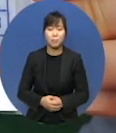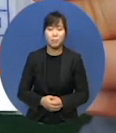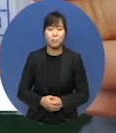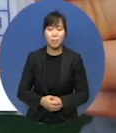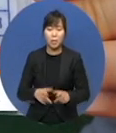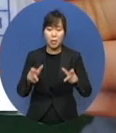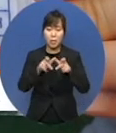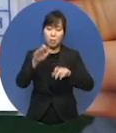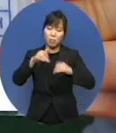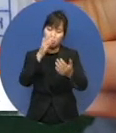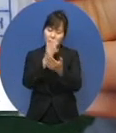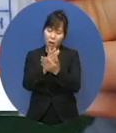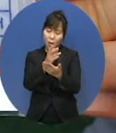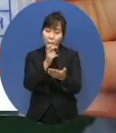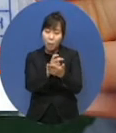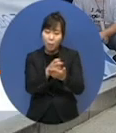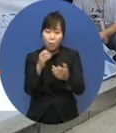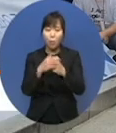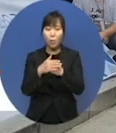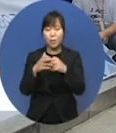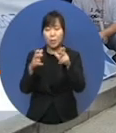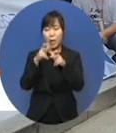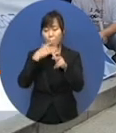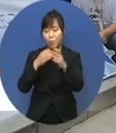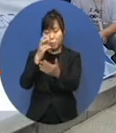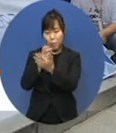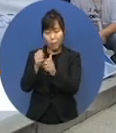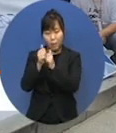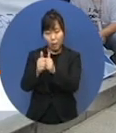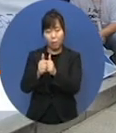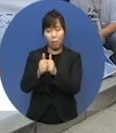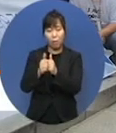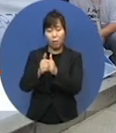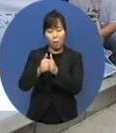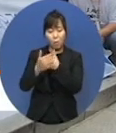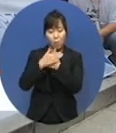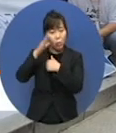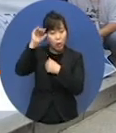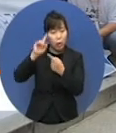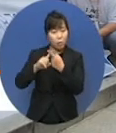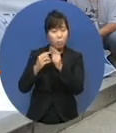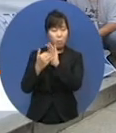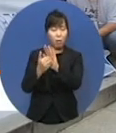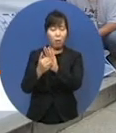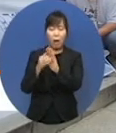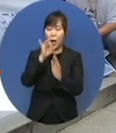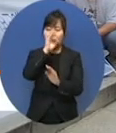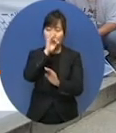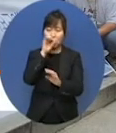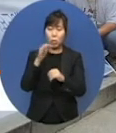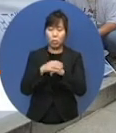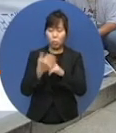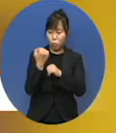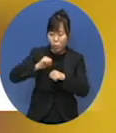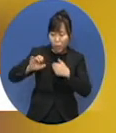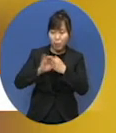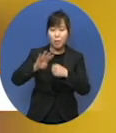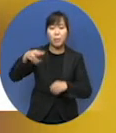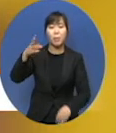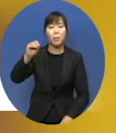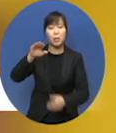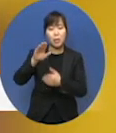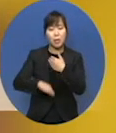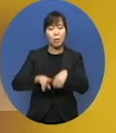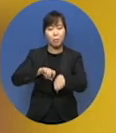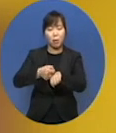장애인차별금지 법과 장애인복지 법에 따라 보조 견의 출입을 거부 해서는 안되며 이를 위반한 경우 300만원 이하의